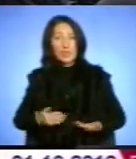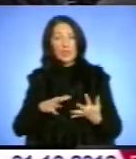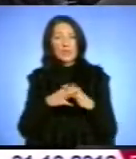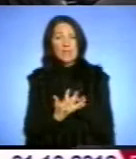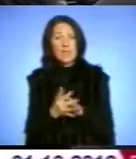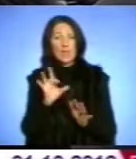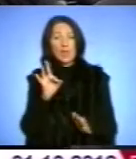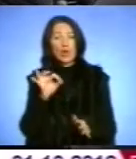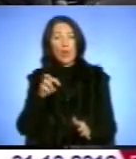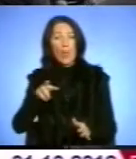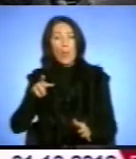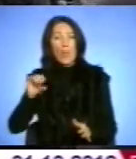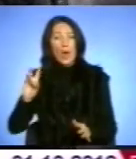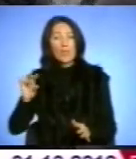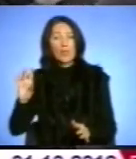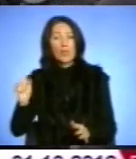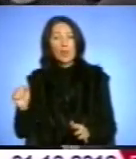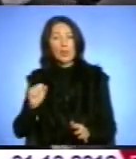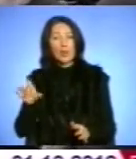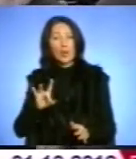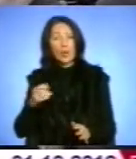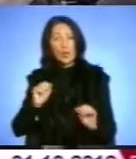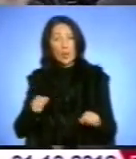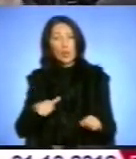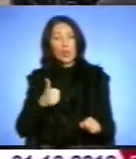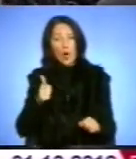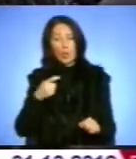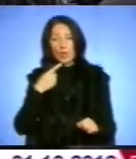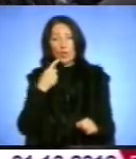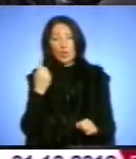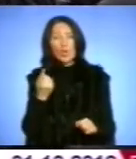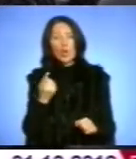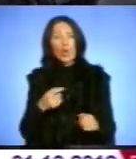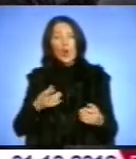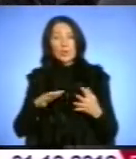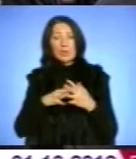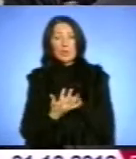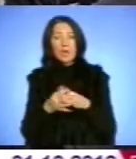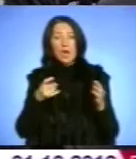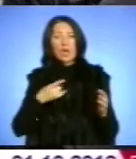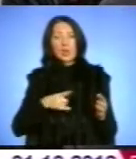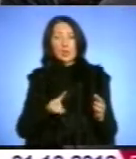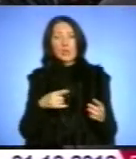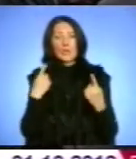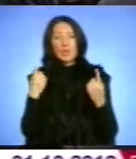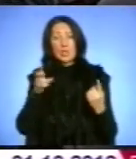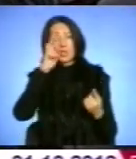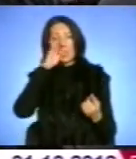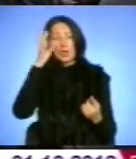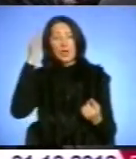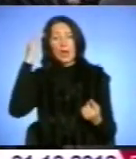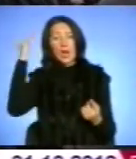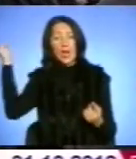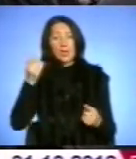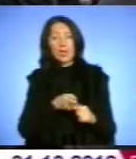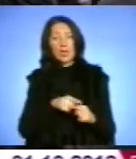району, можуть з гордістю просто говорити, що саме з їхнього села вийшов величезний геній, який зробив величезний вклад в культурний,